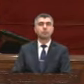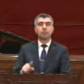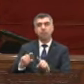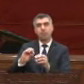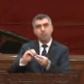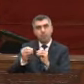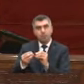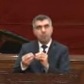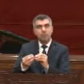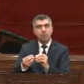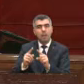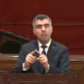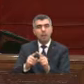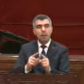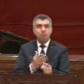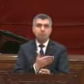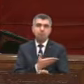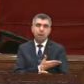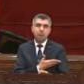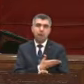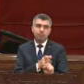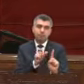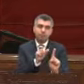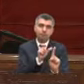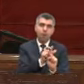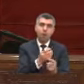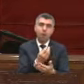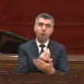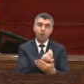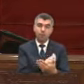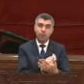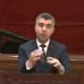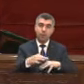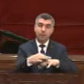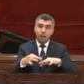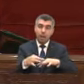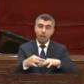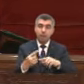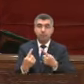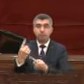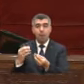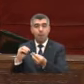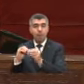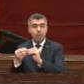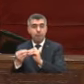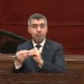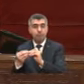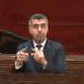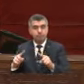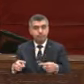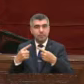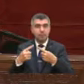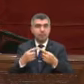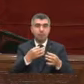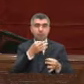باشكاليه الام الحاضنه، النساء اللي كيكونوا في طلاق او في حاله نزاع كيكون واحد المشكل في حاله النزاع الاسري،